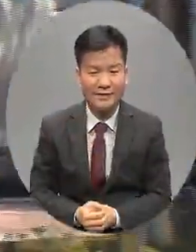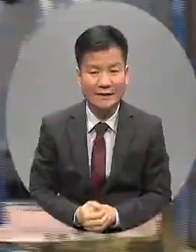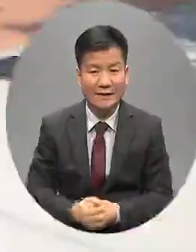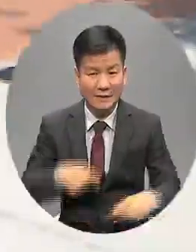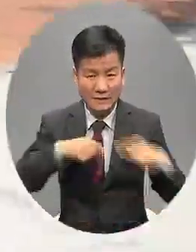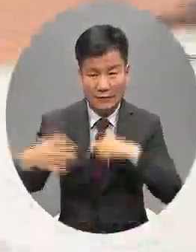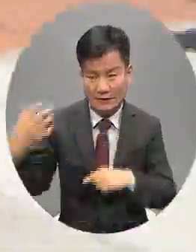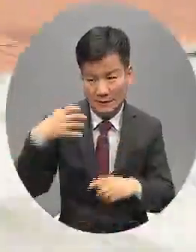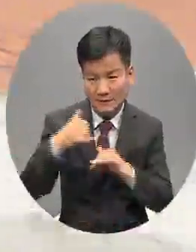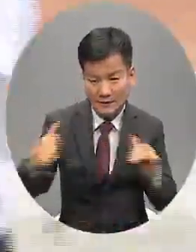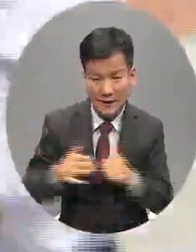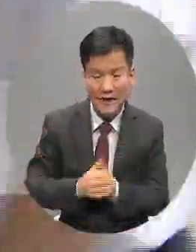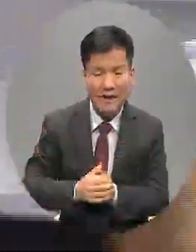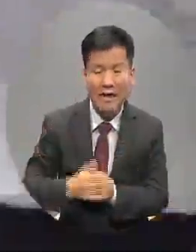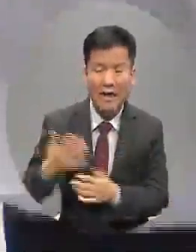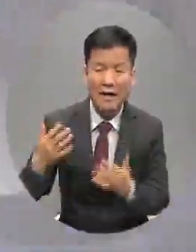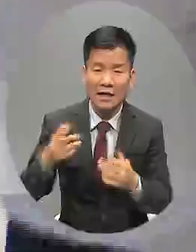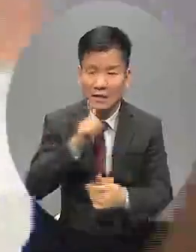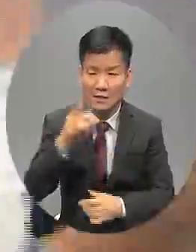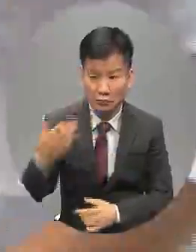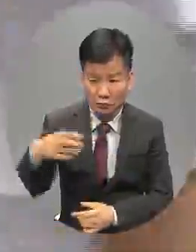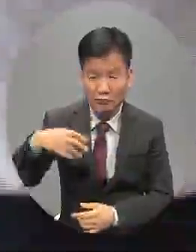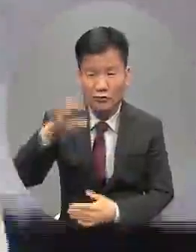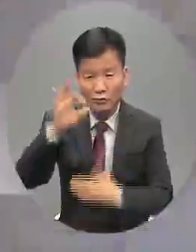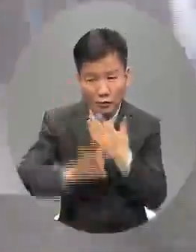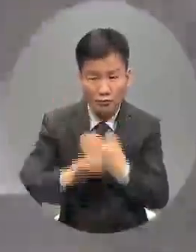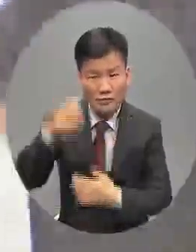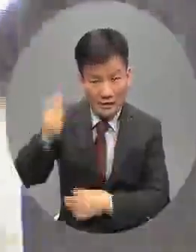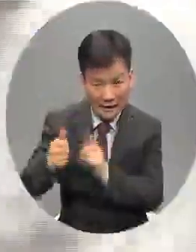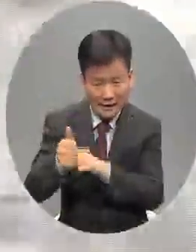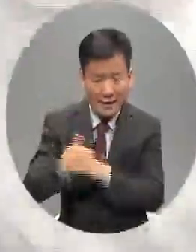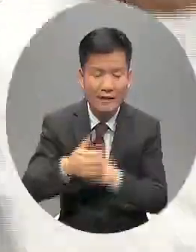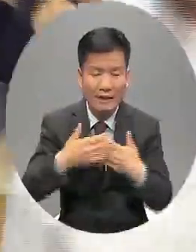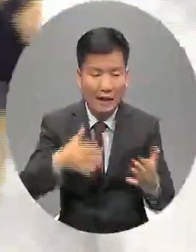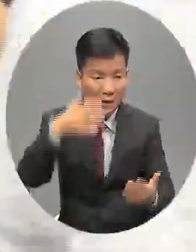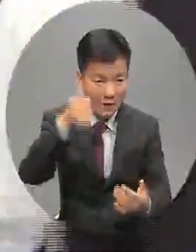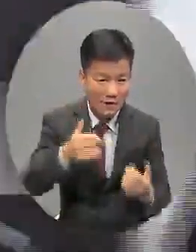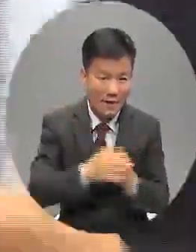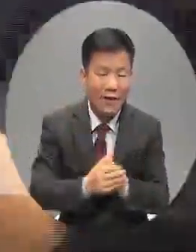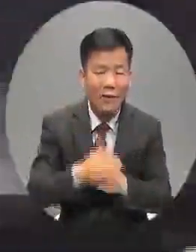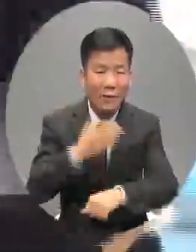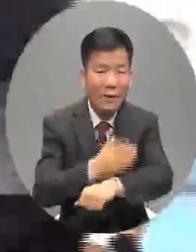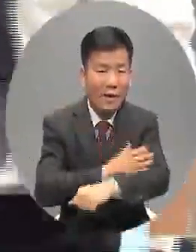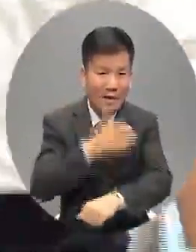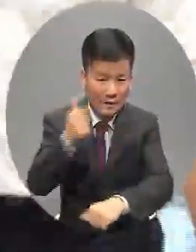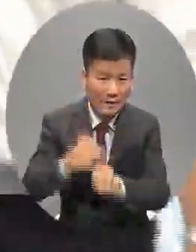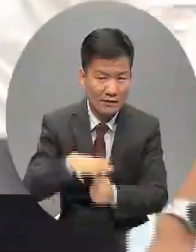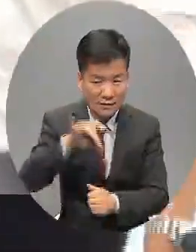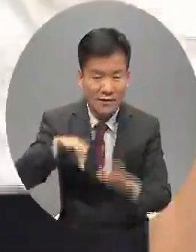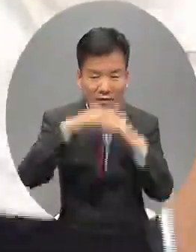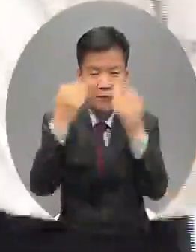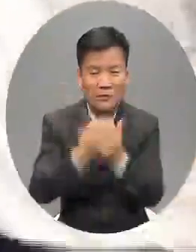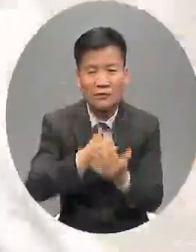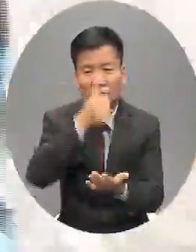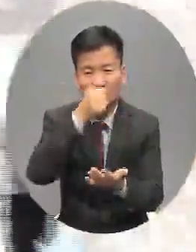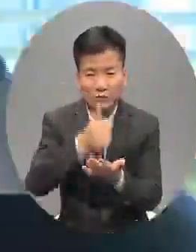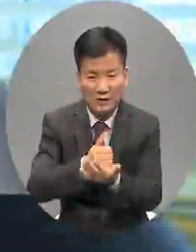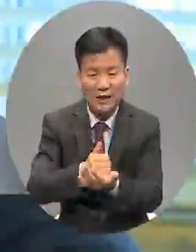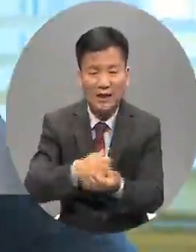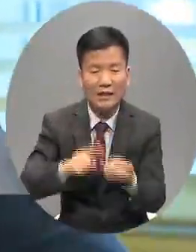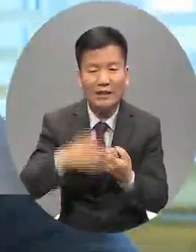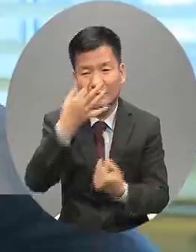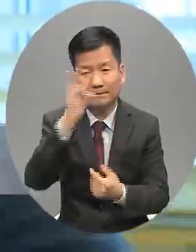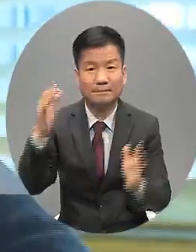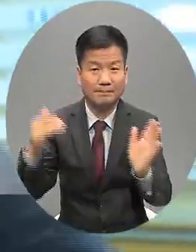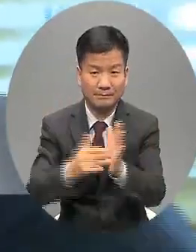지휘 책임이 있던 서정일 전 청주 서부 소방서장과 상황실장을 맡았던 예방안전과장은 첫 공판에서 검찰의 공소 사실을